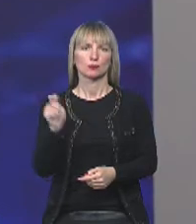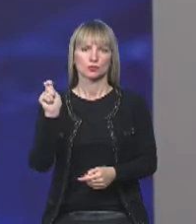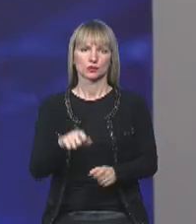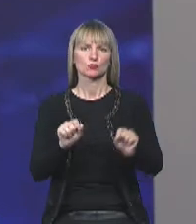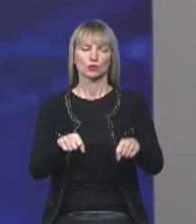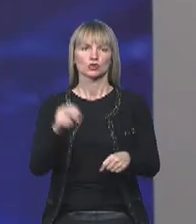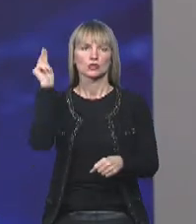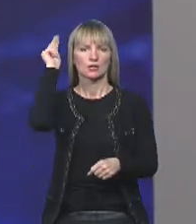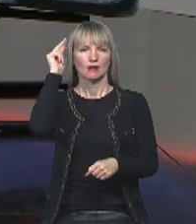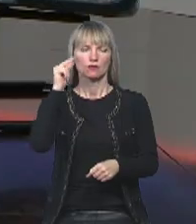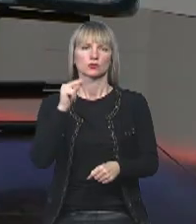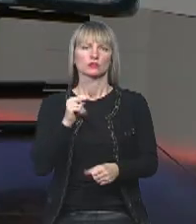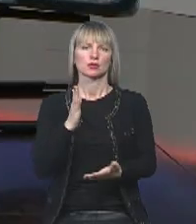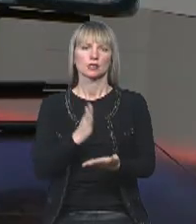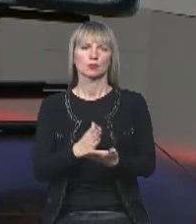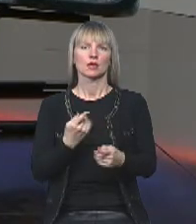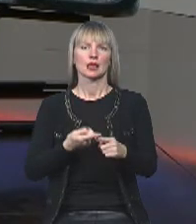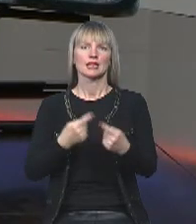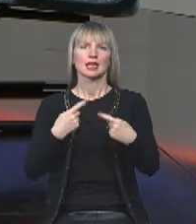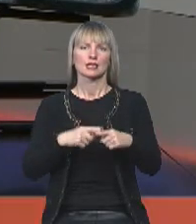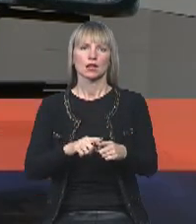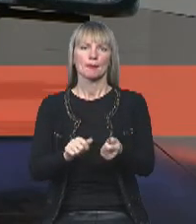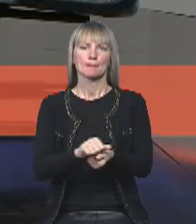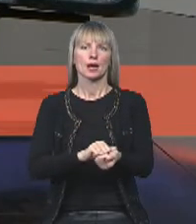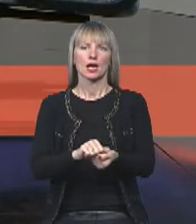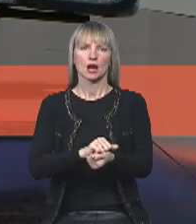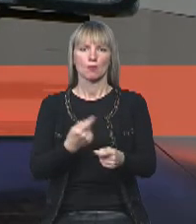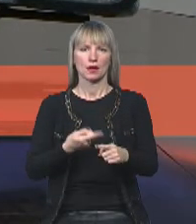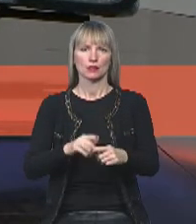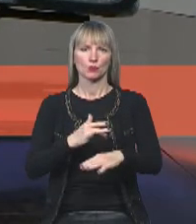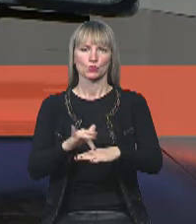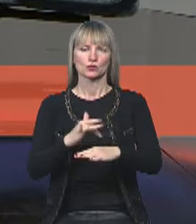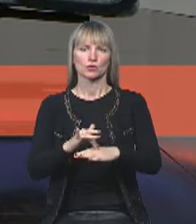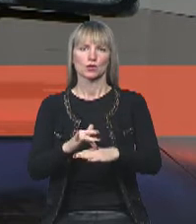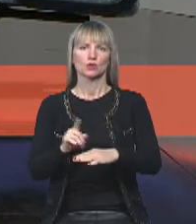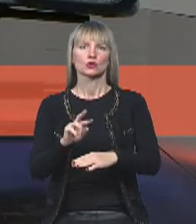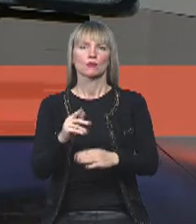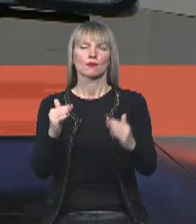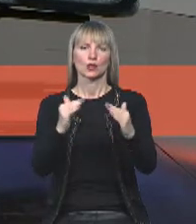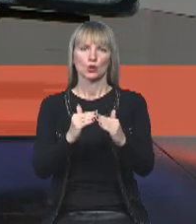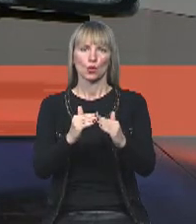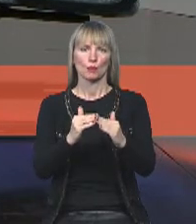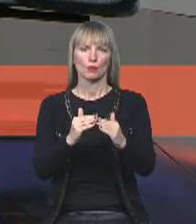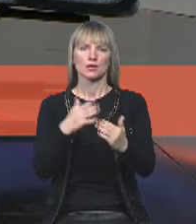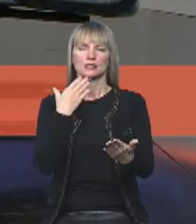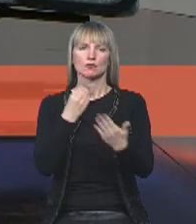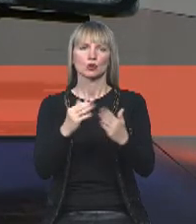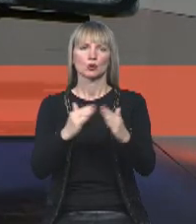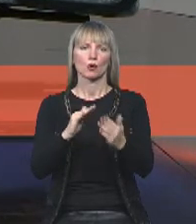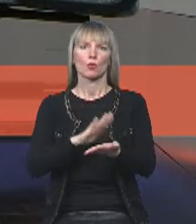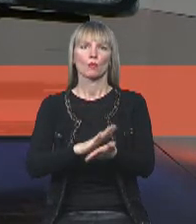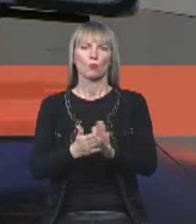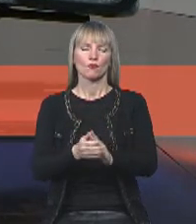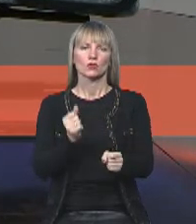навчитися опанувати технологіям переробки, рециклінгу цього сміття, для того, щоб вдома, в своїх домашніх